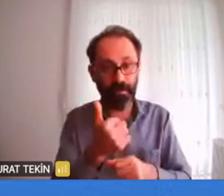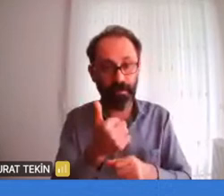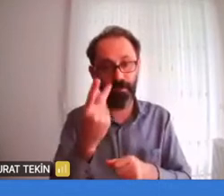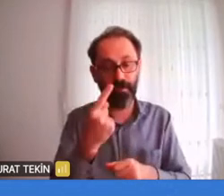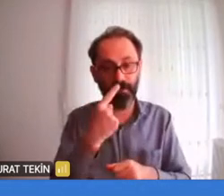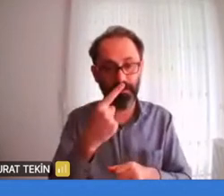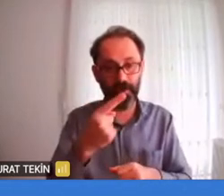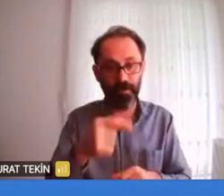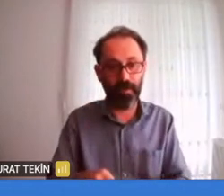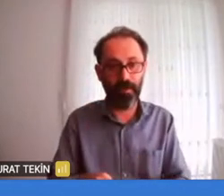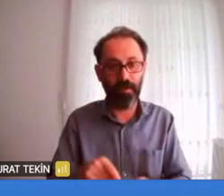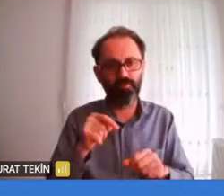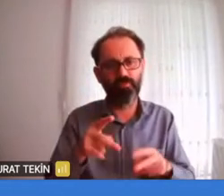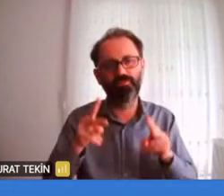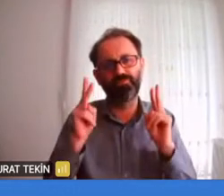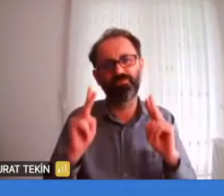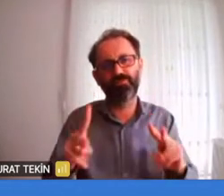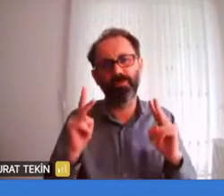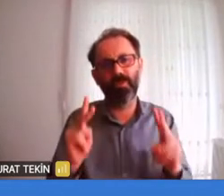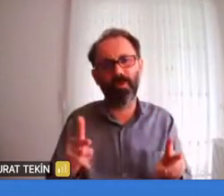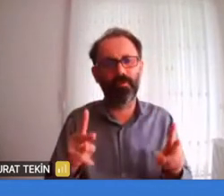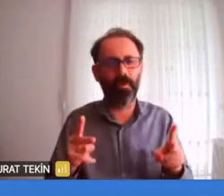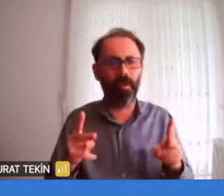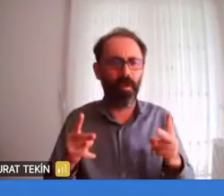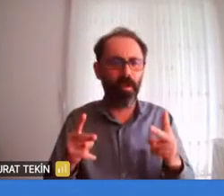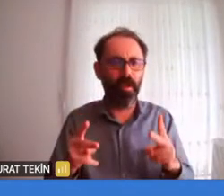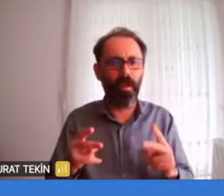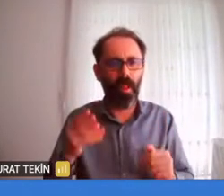şunu normal karşılamak gerekiyor değerli hocam.